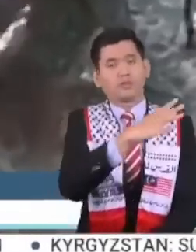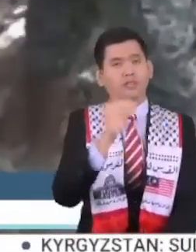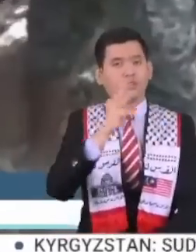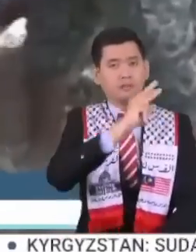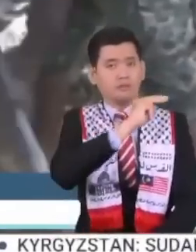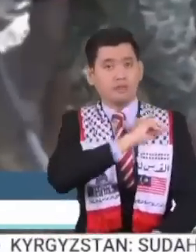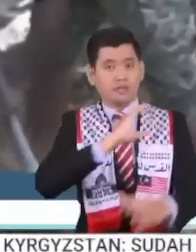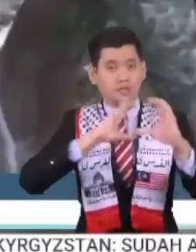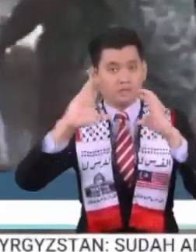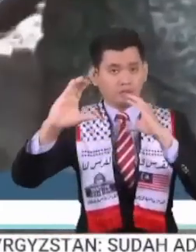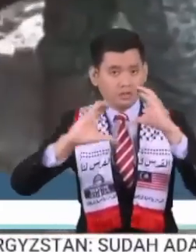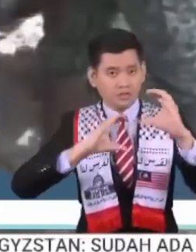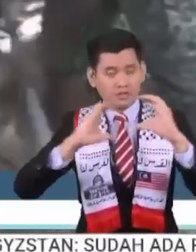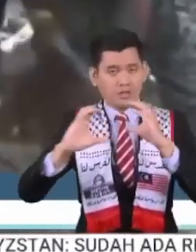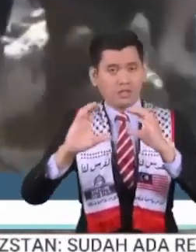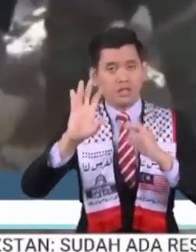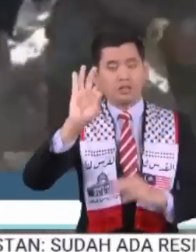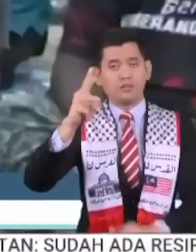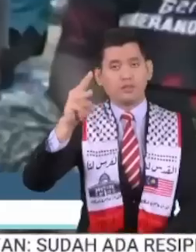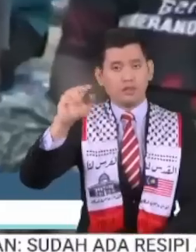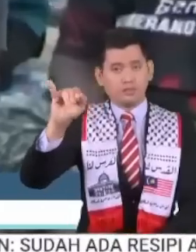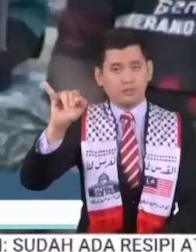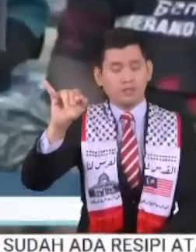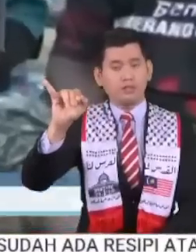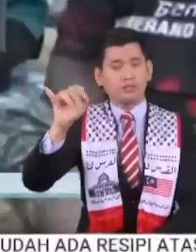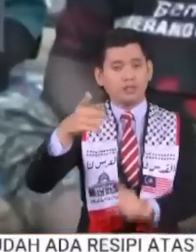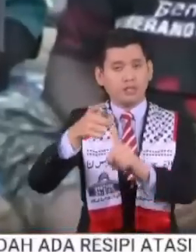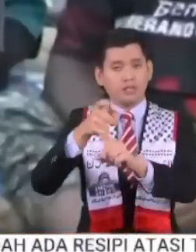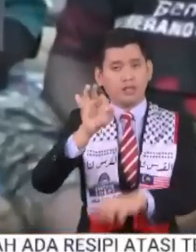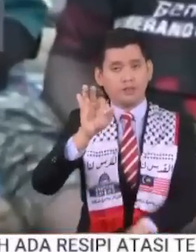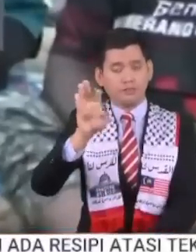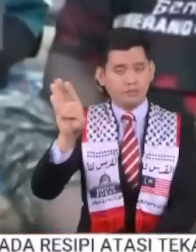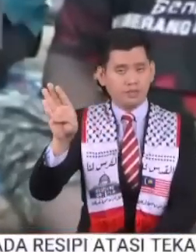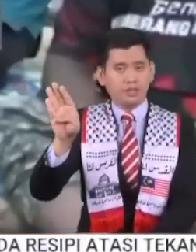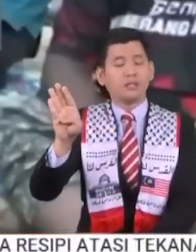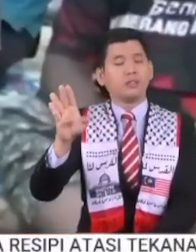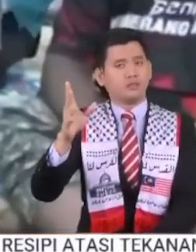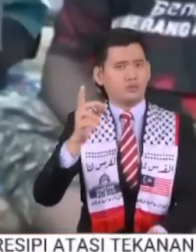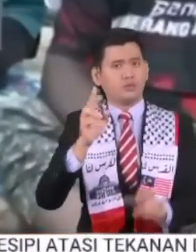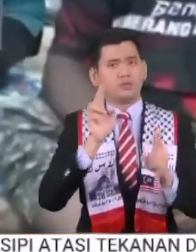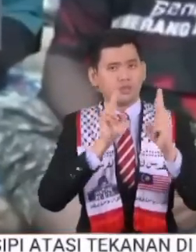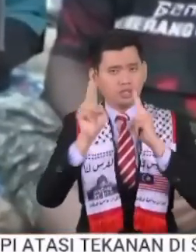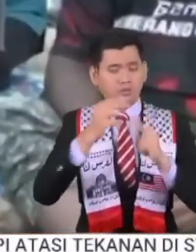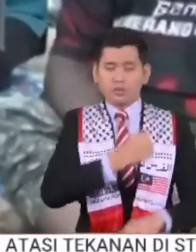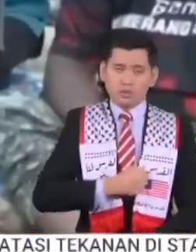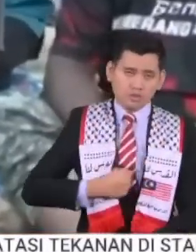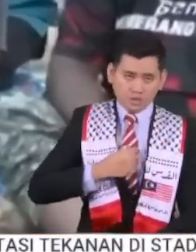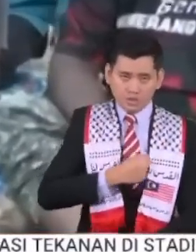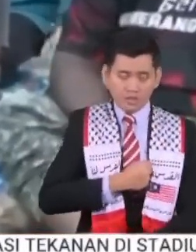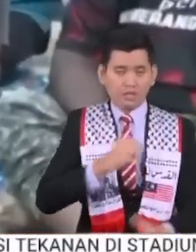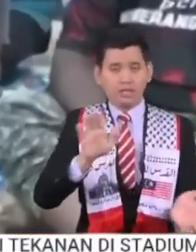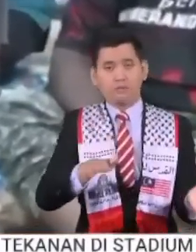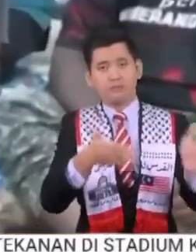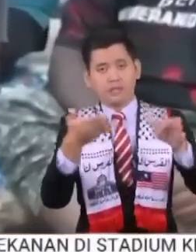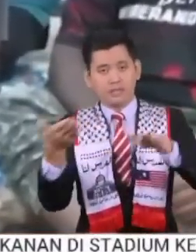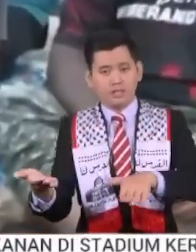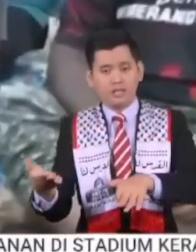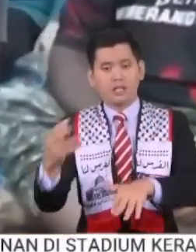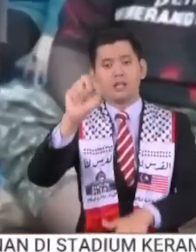Menteri Komunikasi dan Digital Fahmi Fadil di laman Facebooknya menzahirkan ucapan takziah di atas pemergian